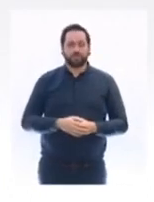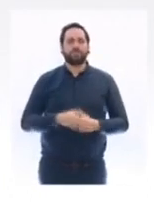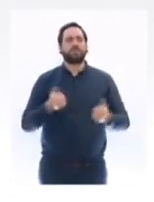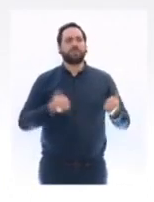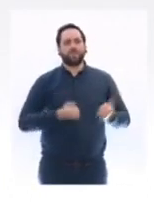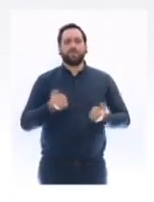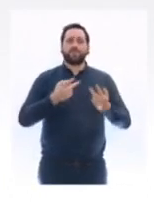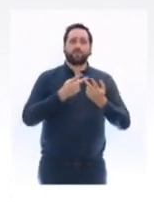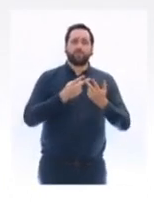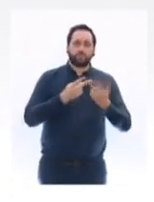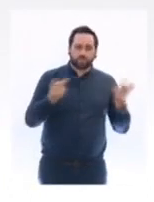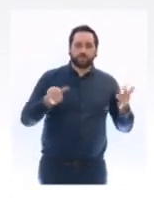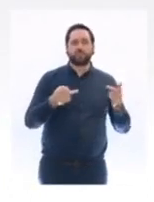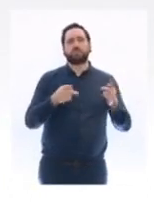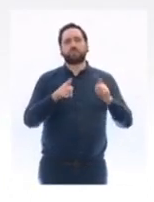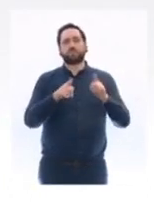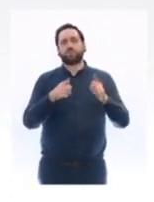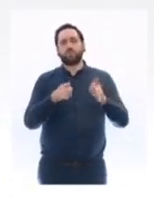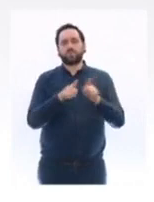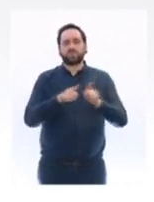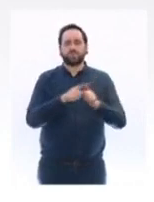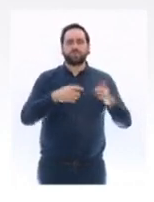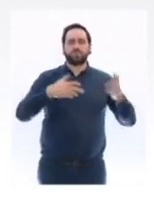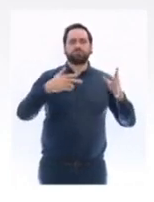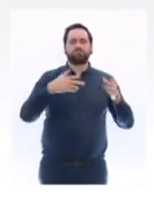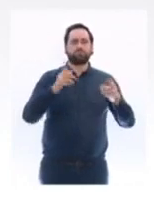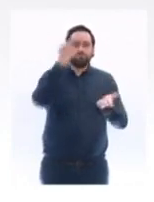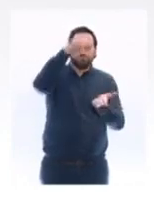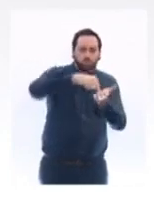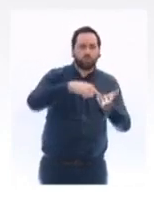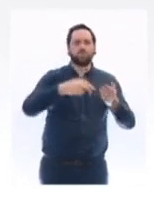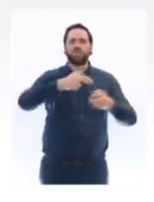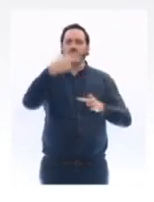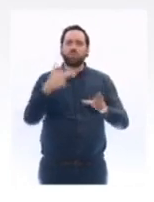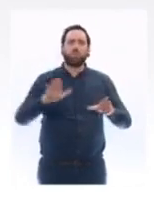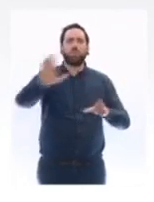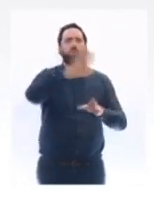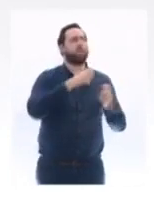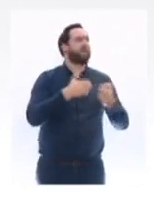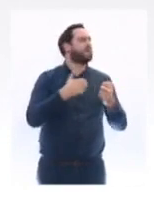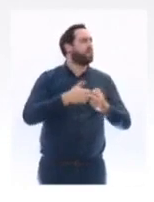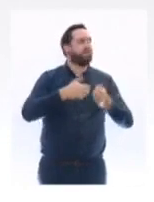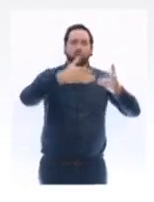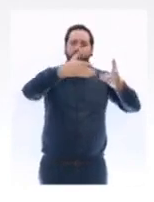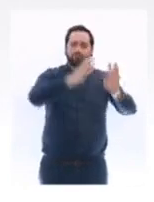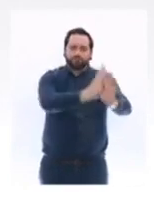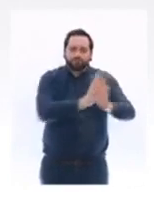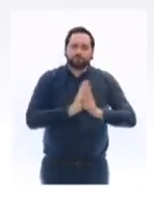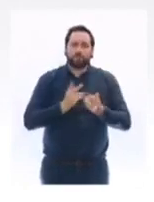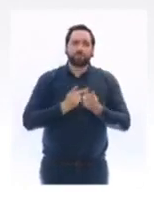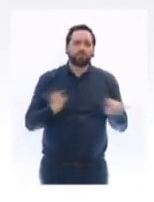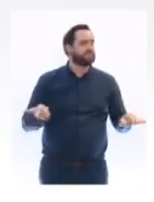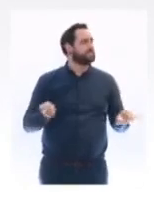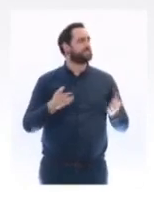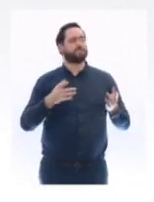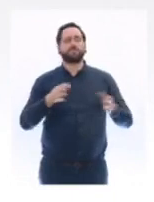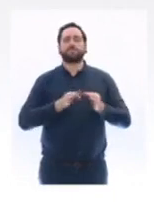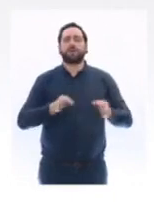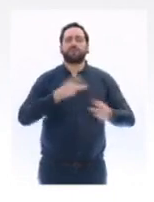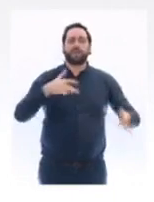activités professionnelles peuvent continuer dès lors qu'il n'y a pas de public, comme l'a annoncé le Premier ministre. Concrètement,